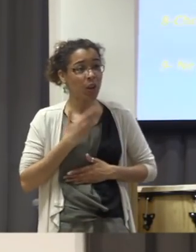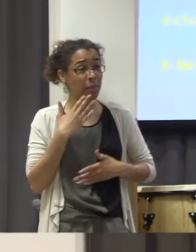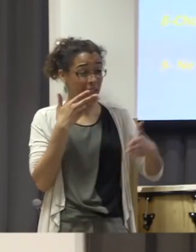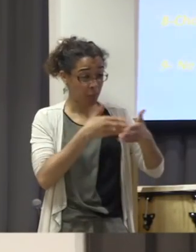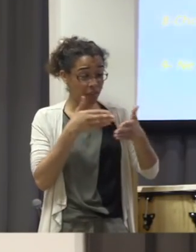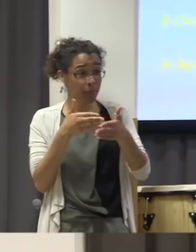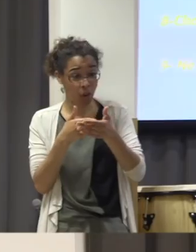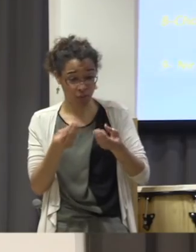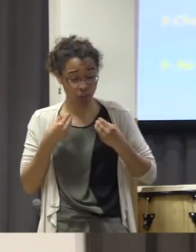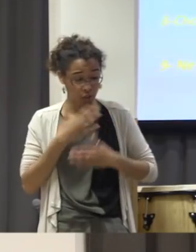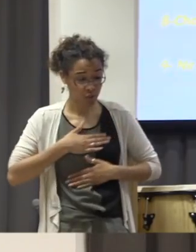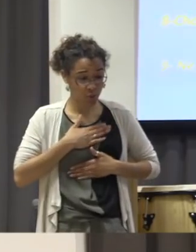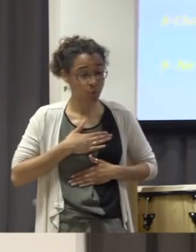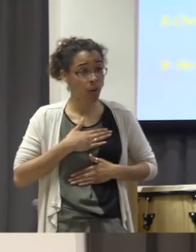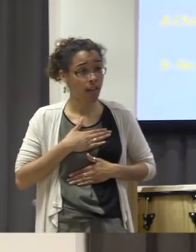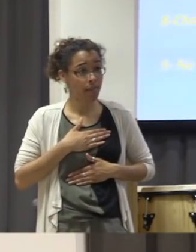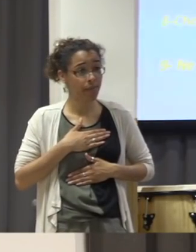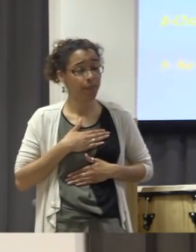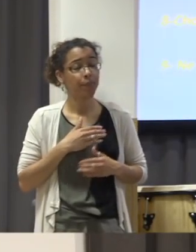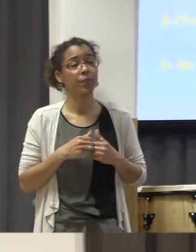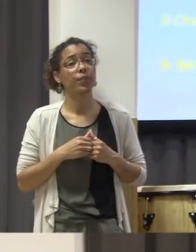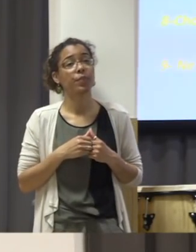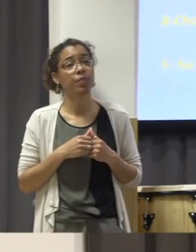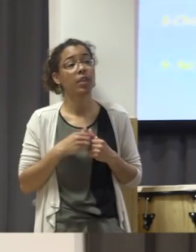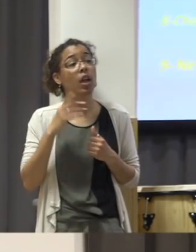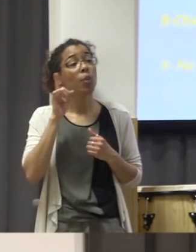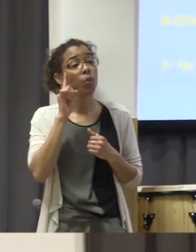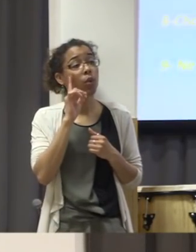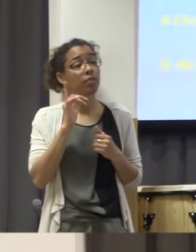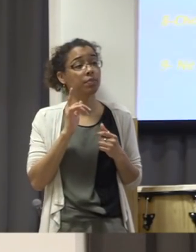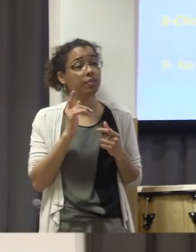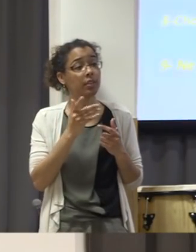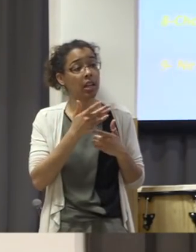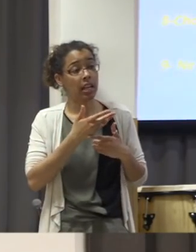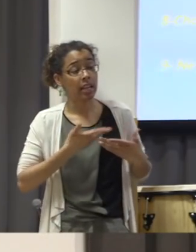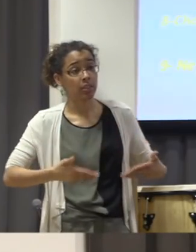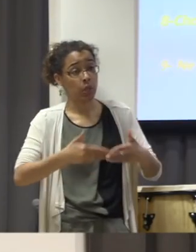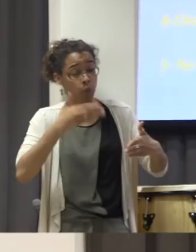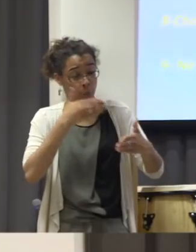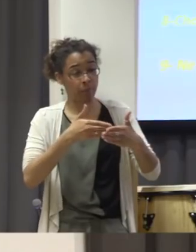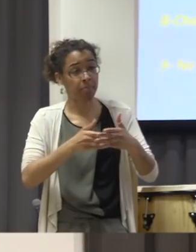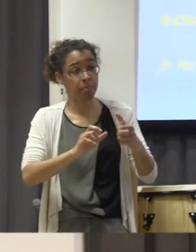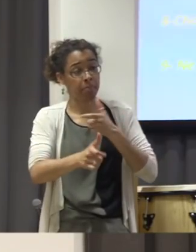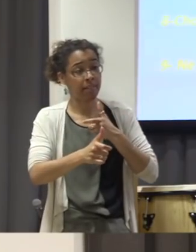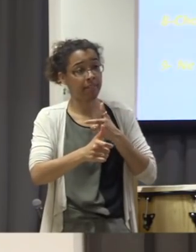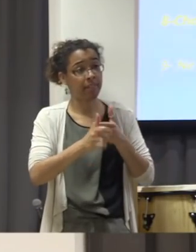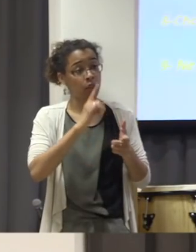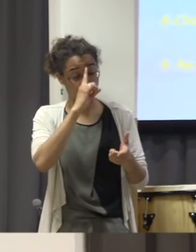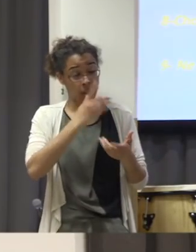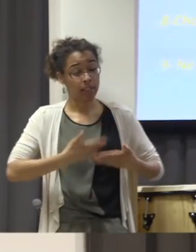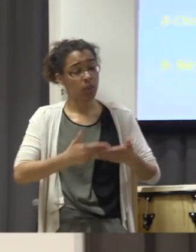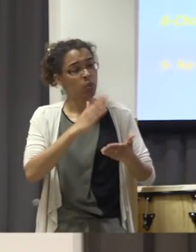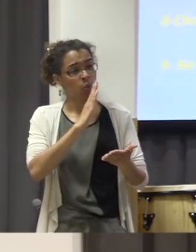épreuves auxquelles vous pouvez être exposés, sachant que l'épreuve de votre foi produit la